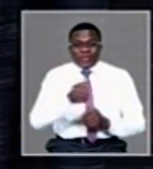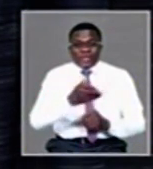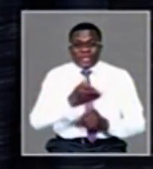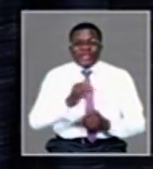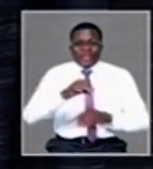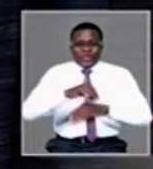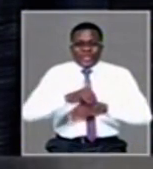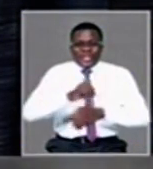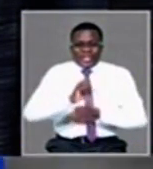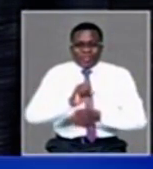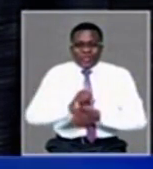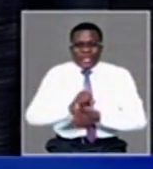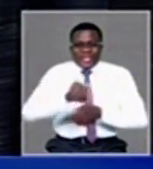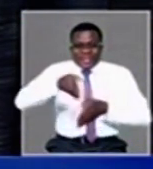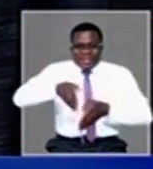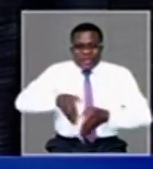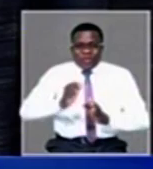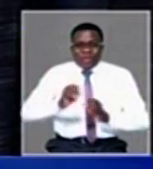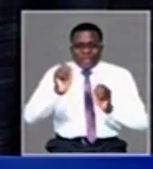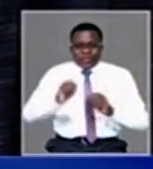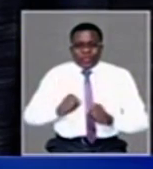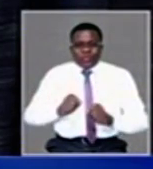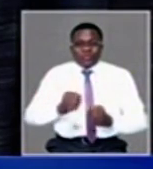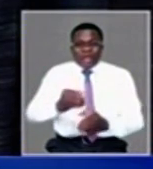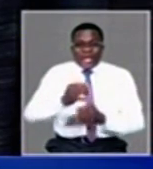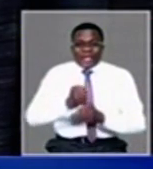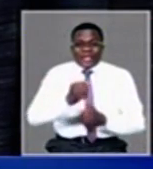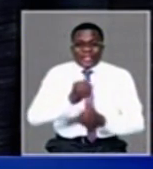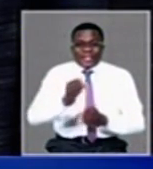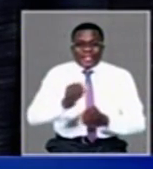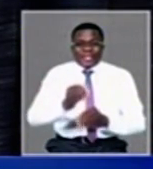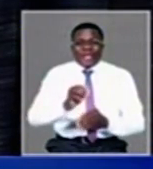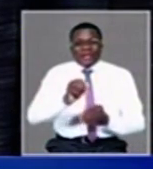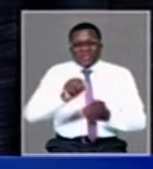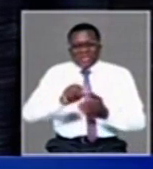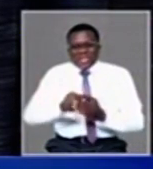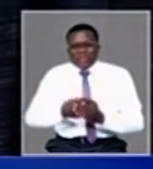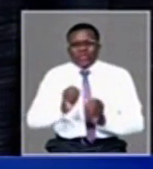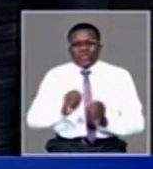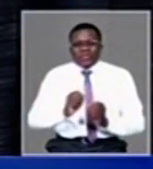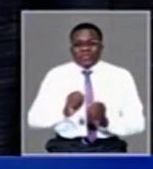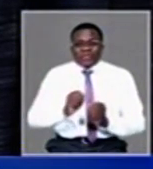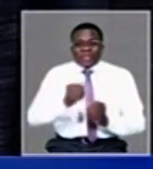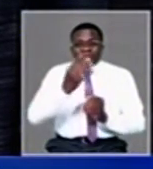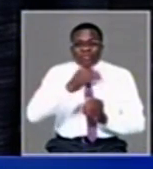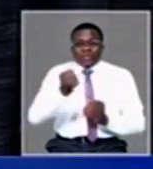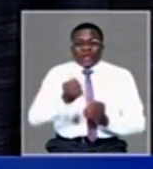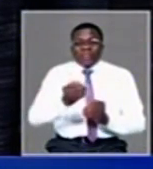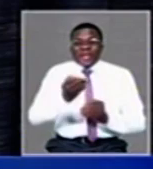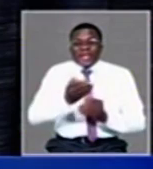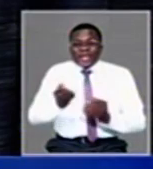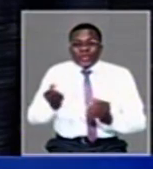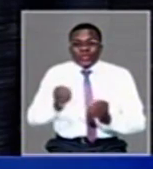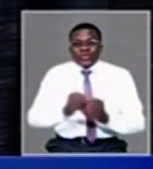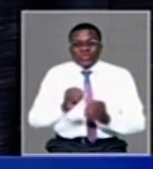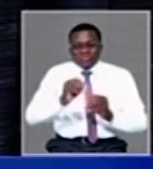Le terrain d'emploi, ça leur permettra de pouvoir acquérir déjà les BABA, pourquoi pas le middle level, comme on le dit,